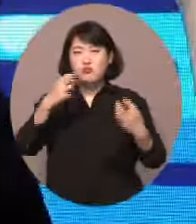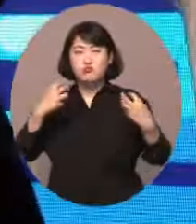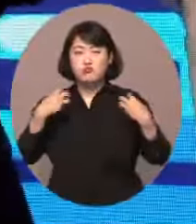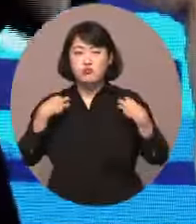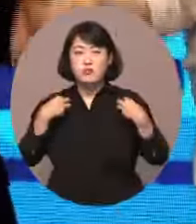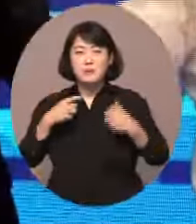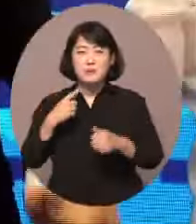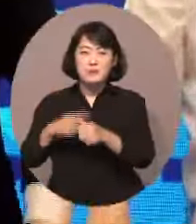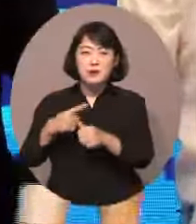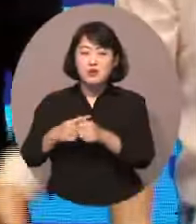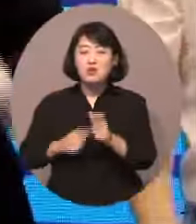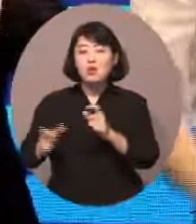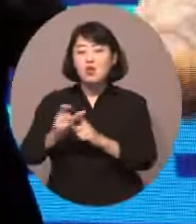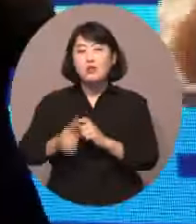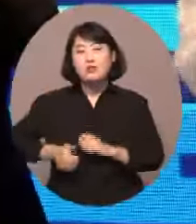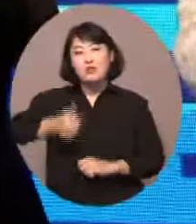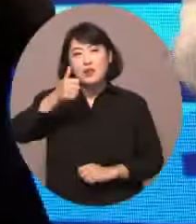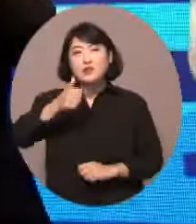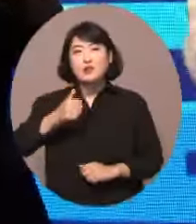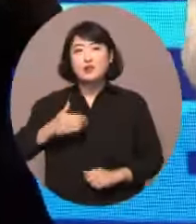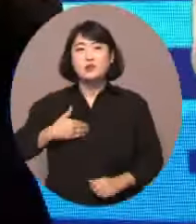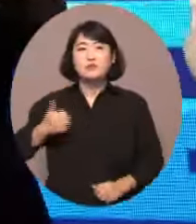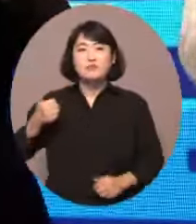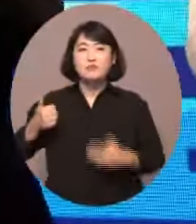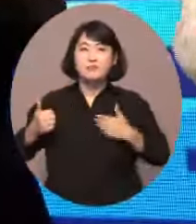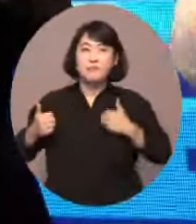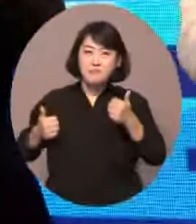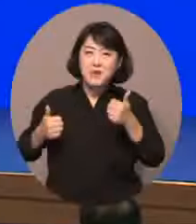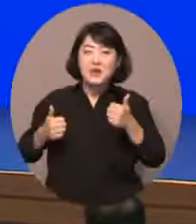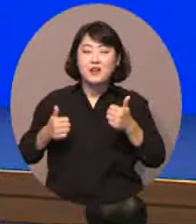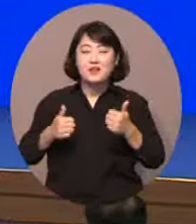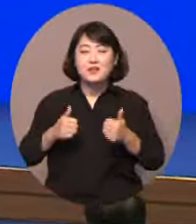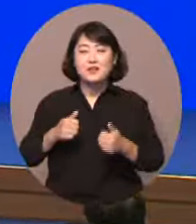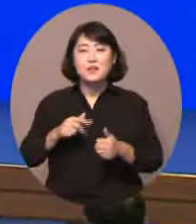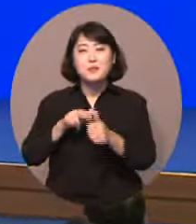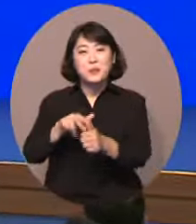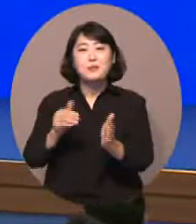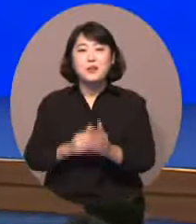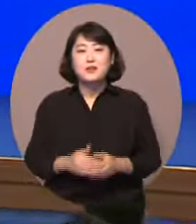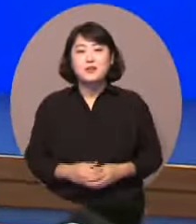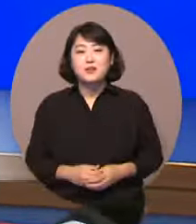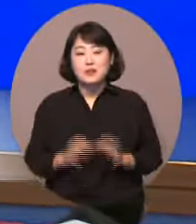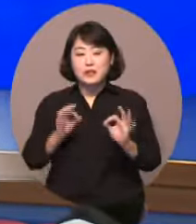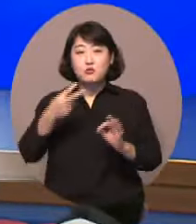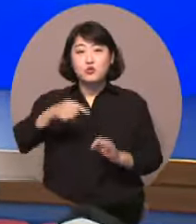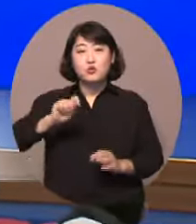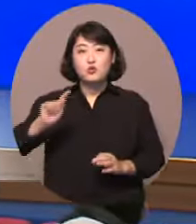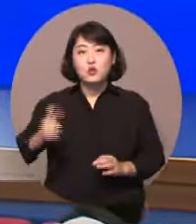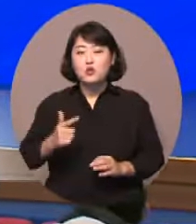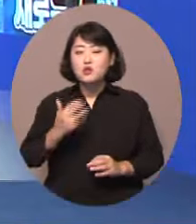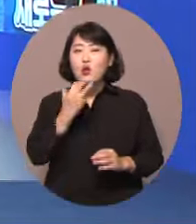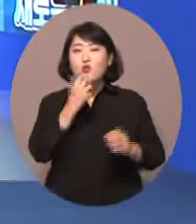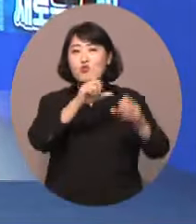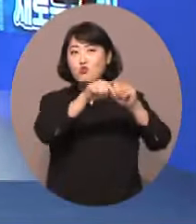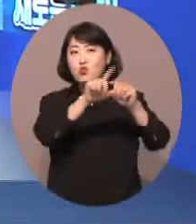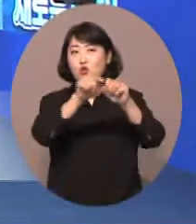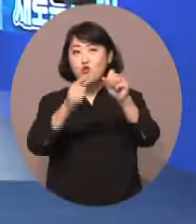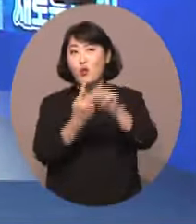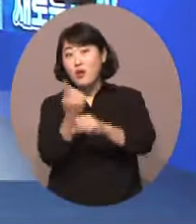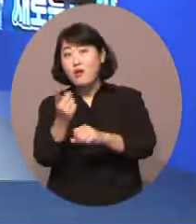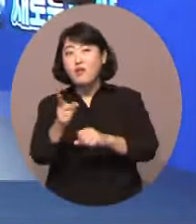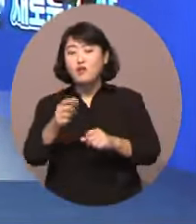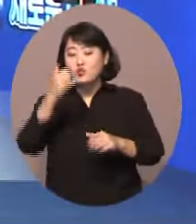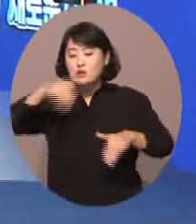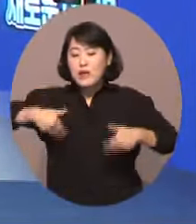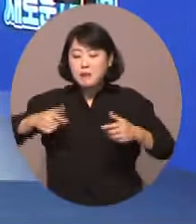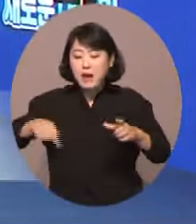더 나은 미래를 만들 적임자가 자신이라고 주장했습니다. 김두관 후보는 수도권과 비수도권뿐 아니라